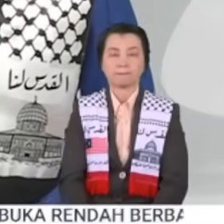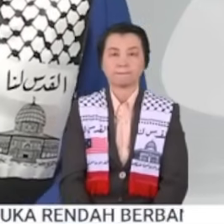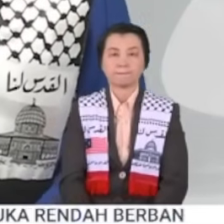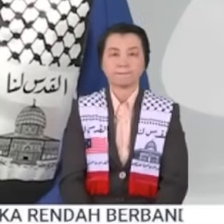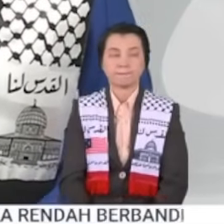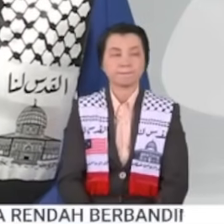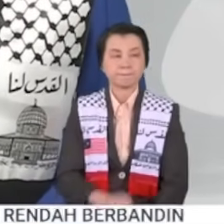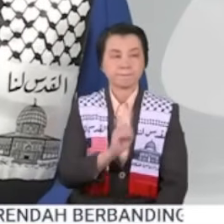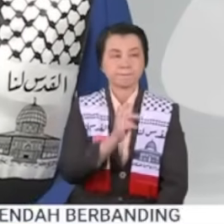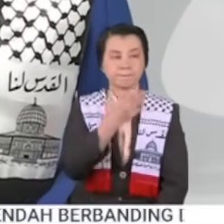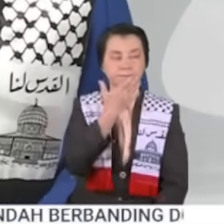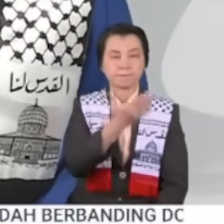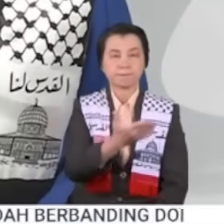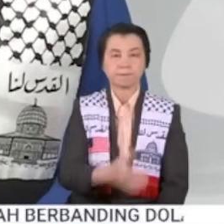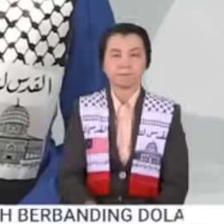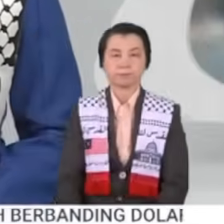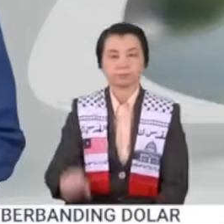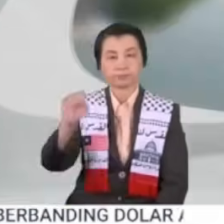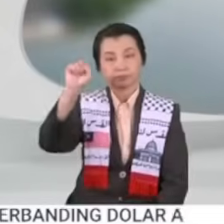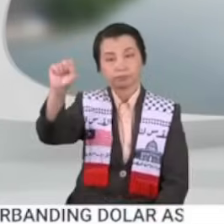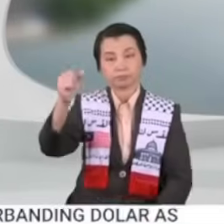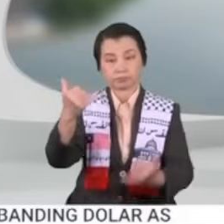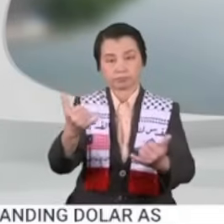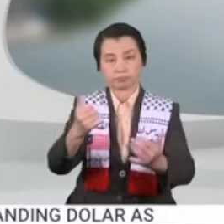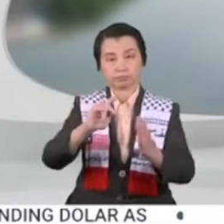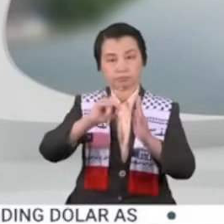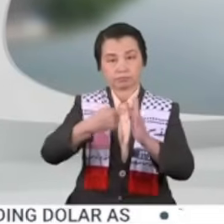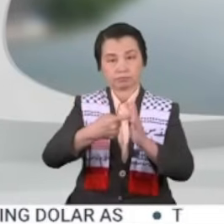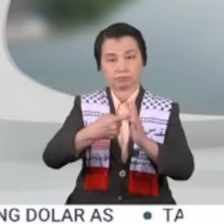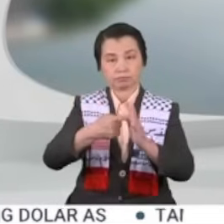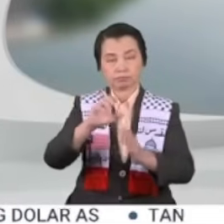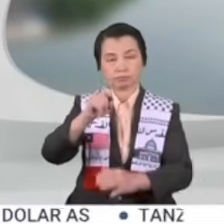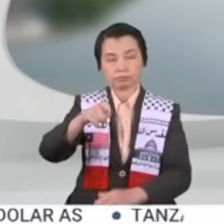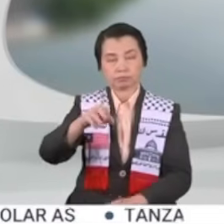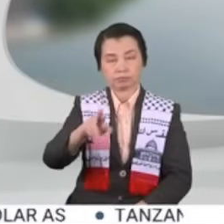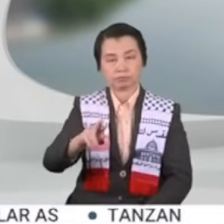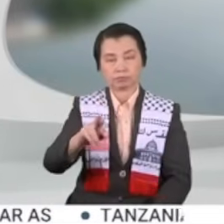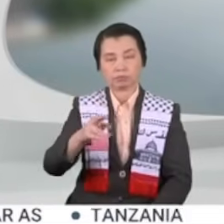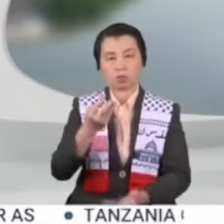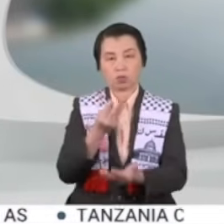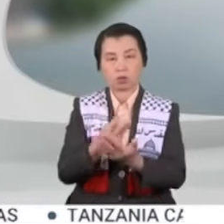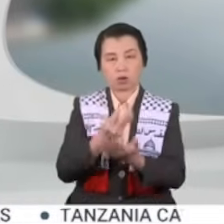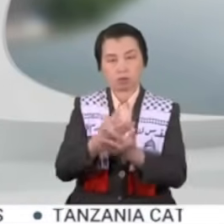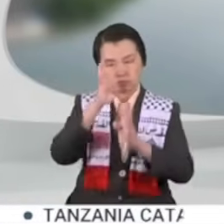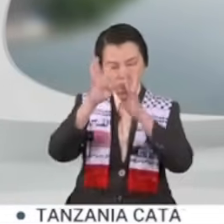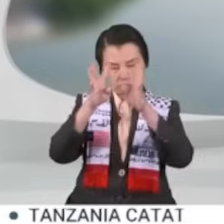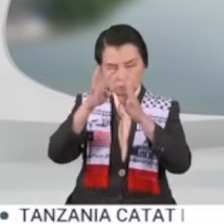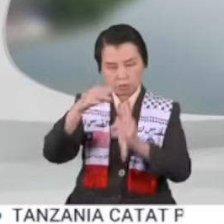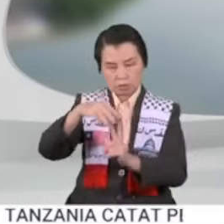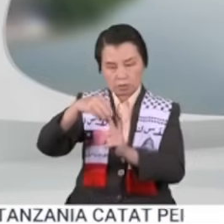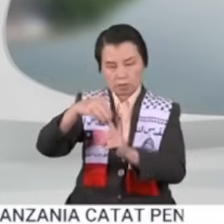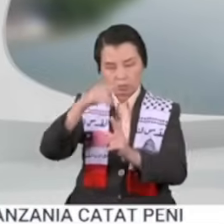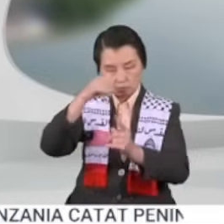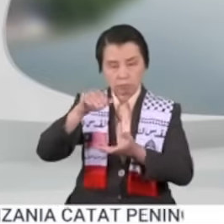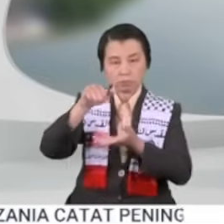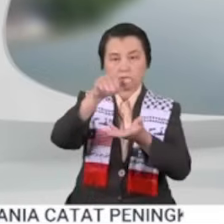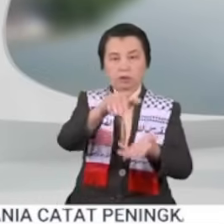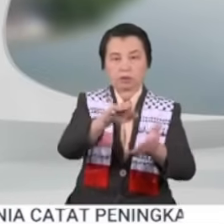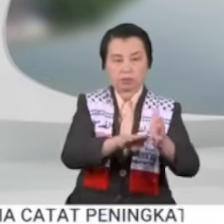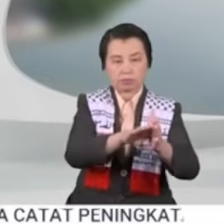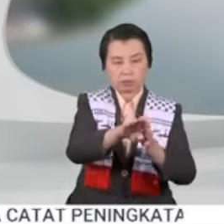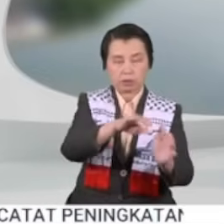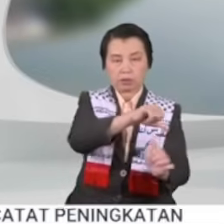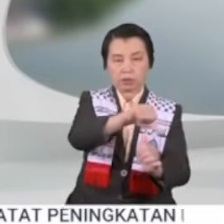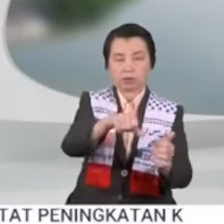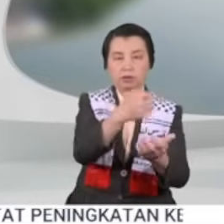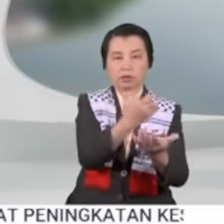Rik sah Sabah hari ini melancarkan super kewangan Yon yang khas untuk menyumbang kepada pembangunan